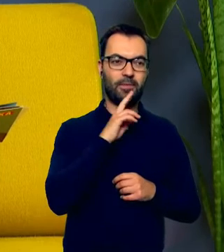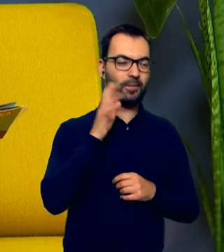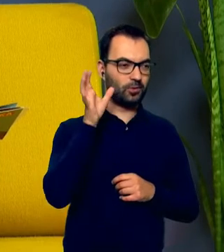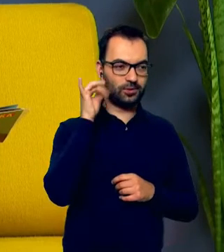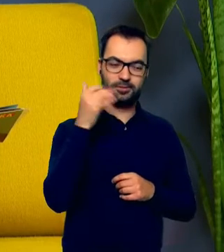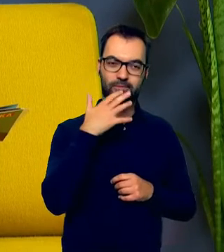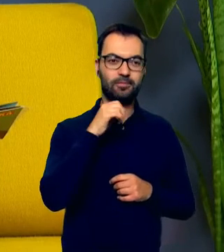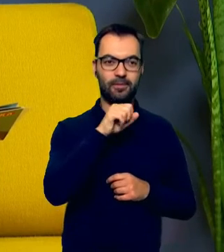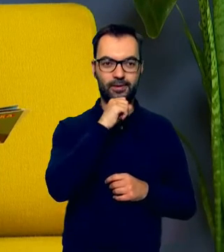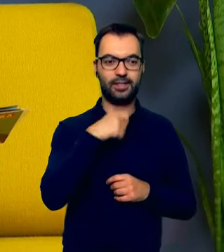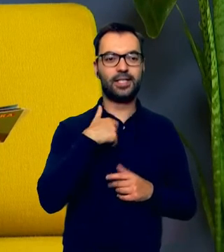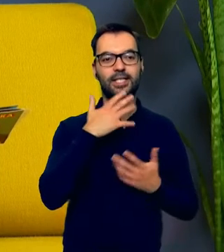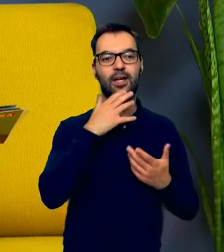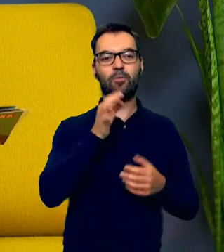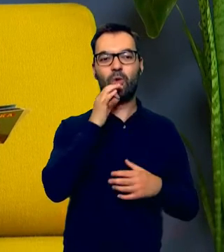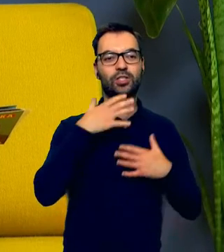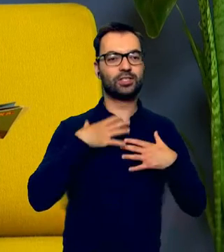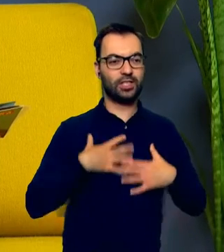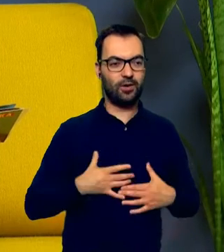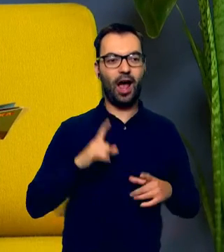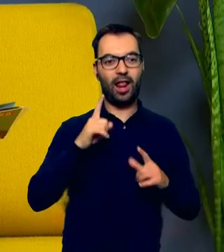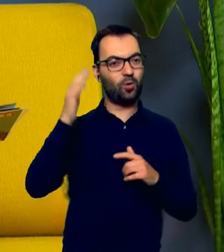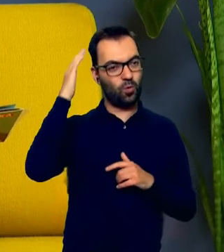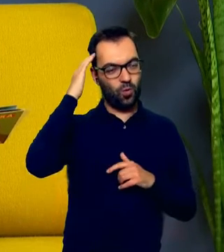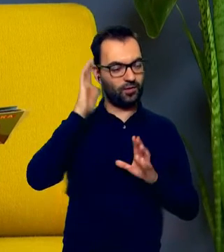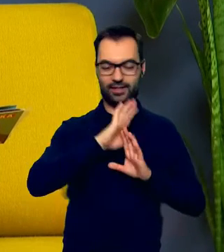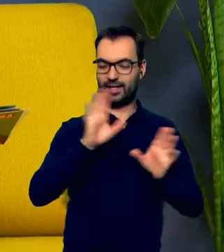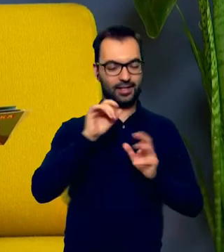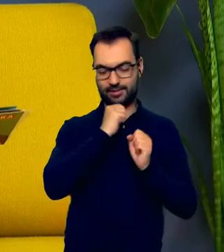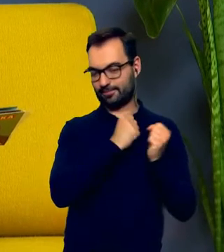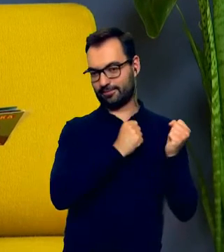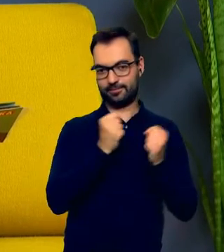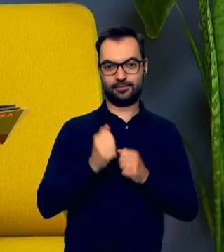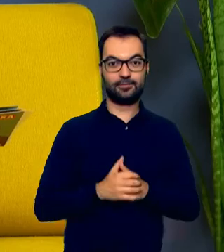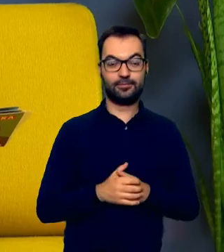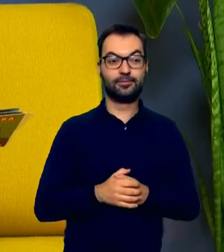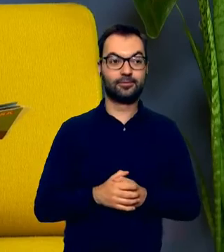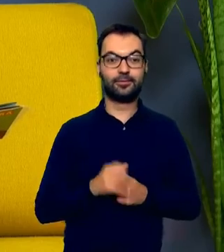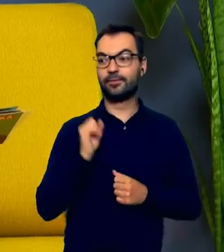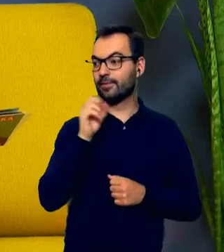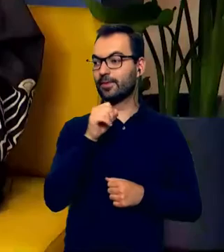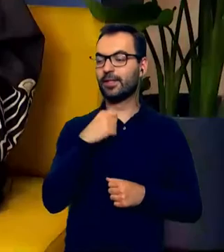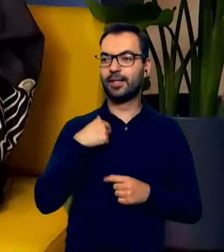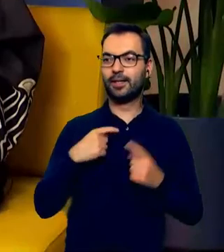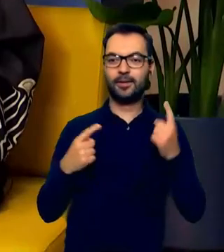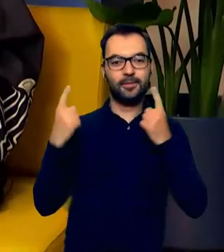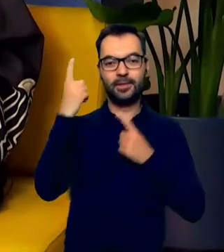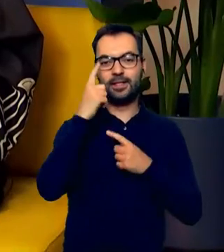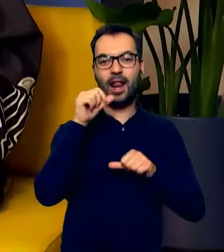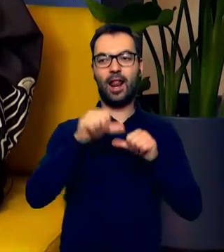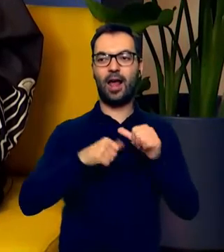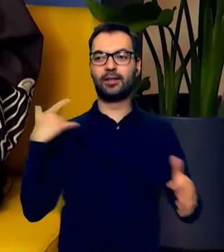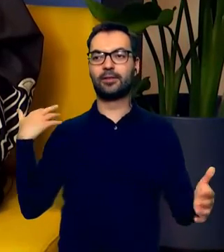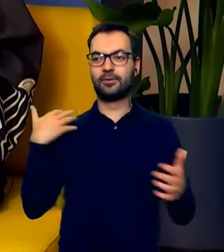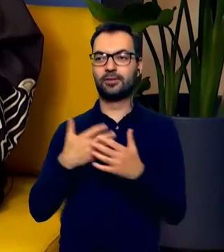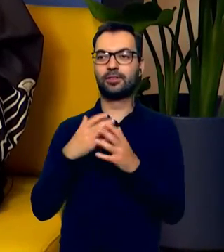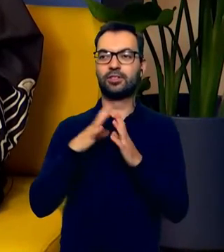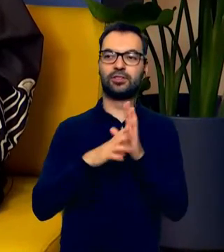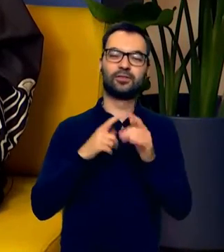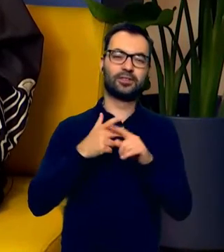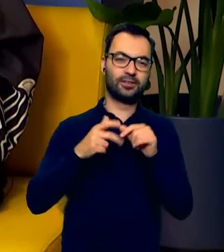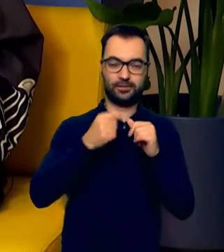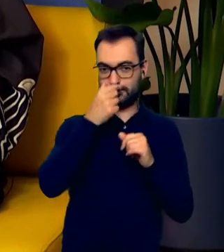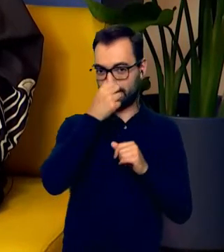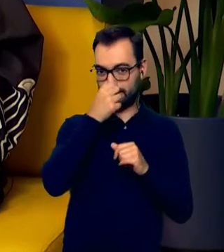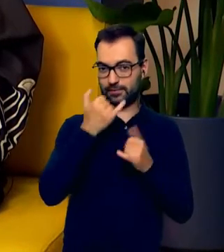mamy i od mojej babci, że chciałabym mieć młodsze ciało, ale absolutnie nie oddałabym głowy. Tak, jak ja myślę o tych latach, o tych dekadach, kiedy